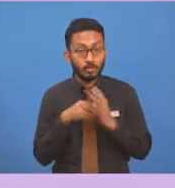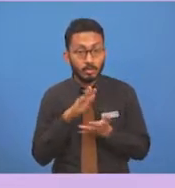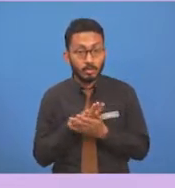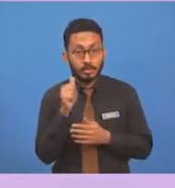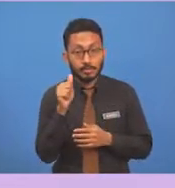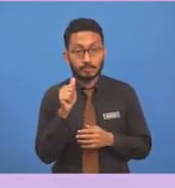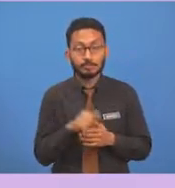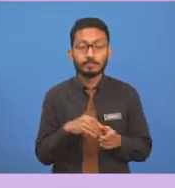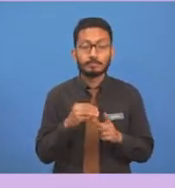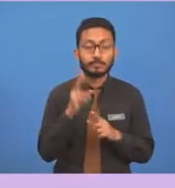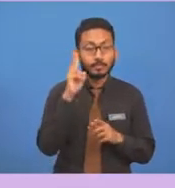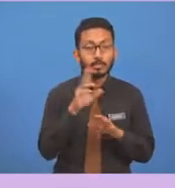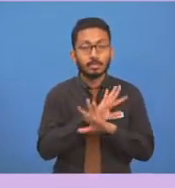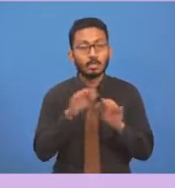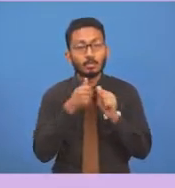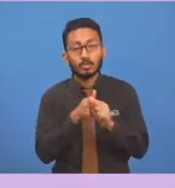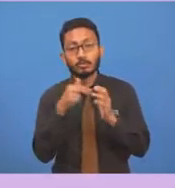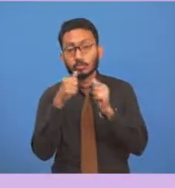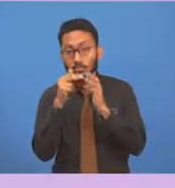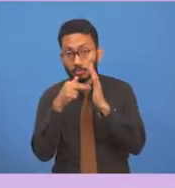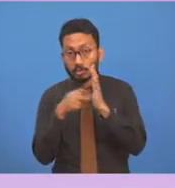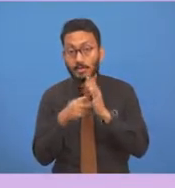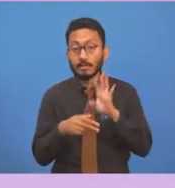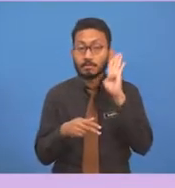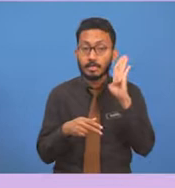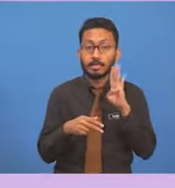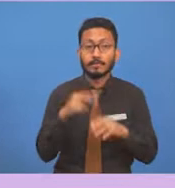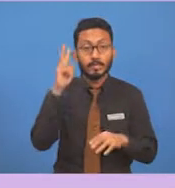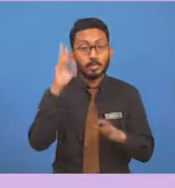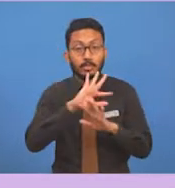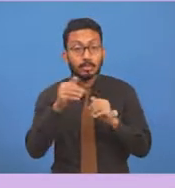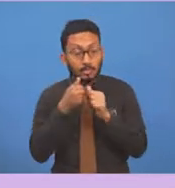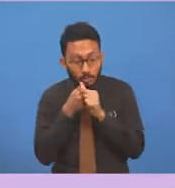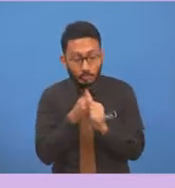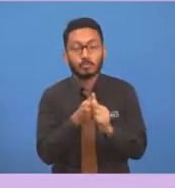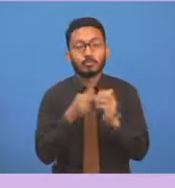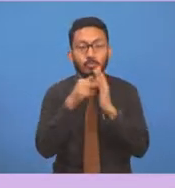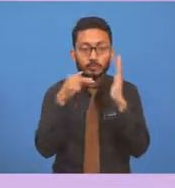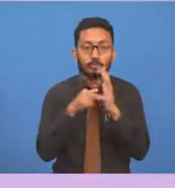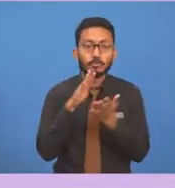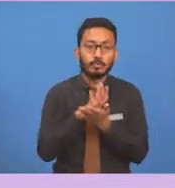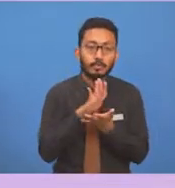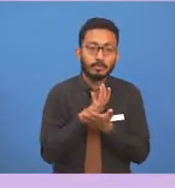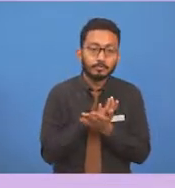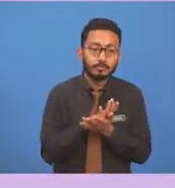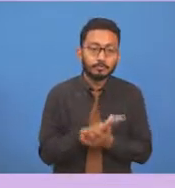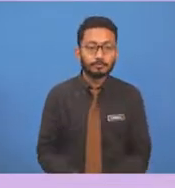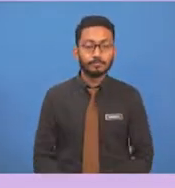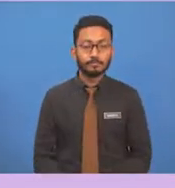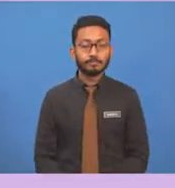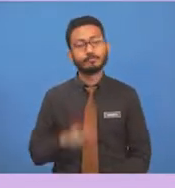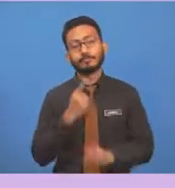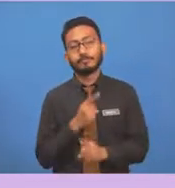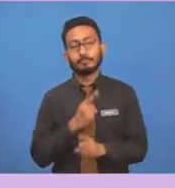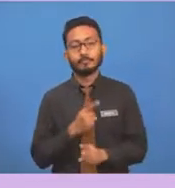sekolah. B. Vivek mematuhi peraturan sekolah. Bagus, murid-murid. Jawapannya A. Vivek